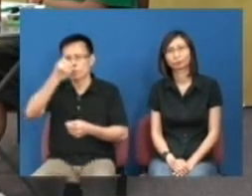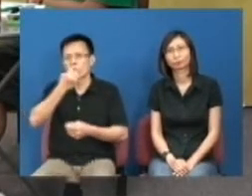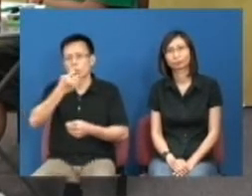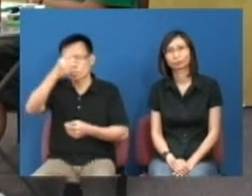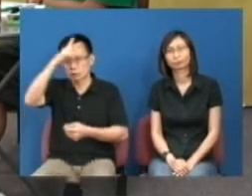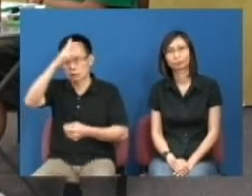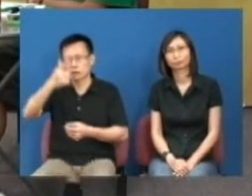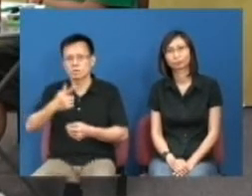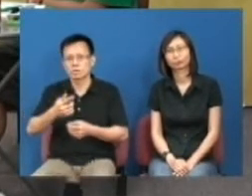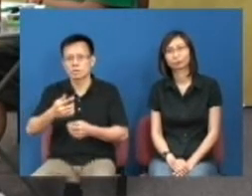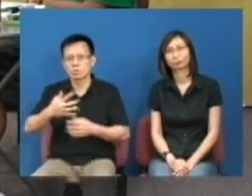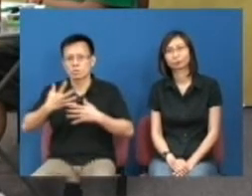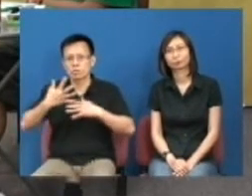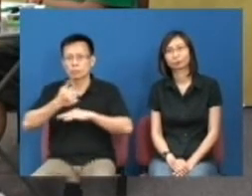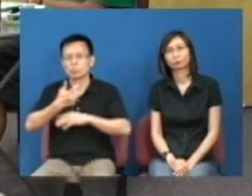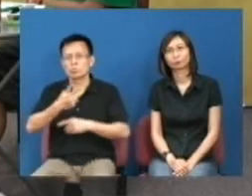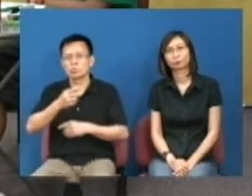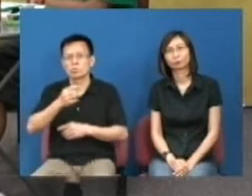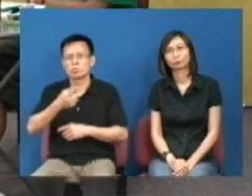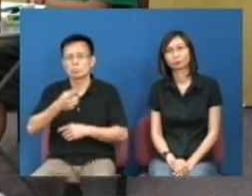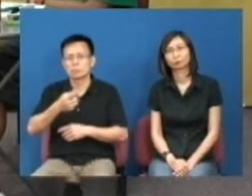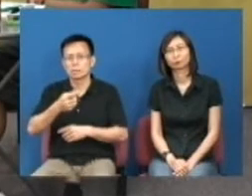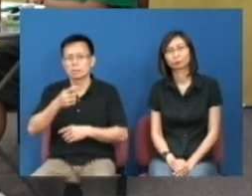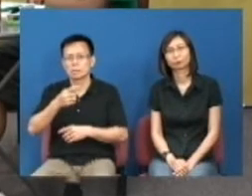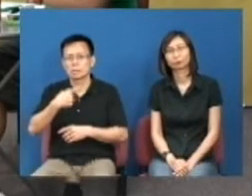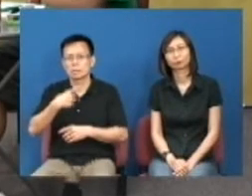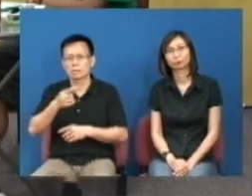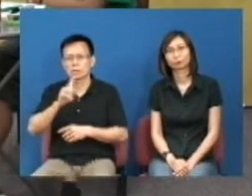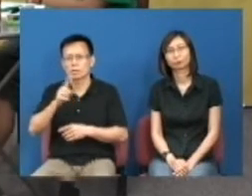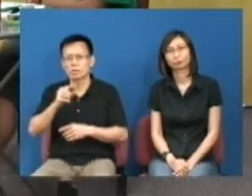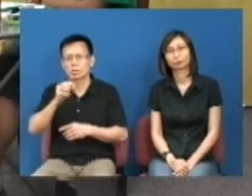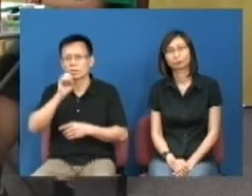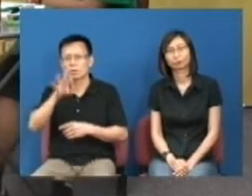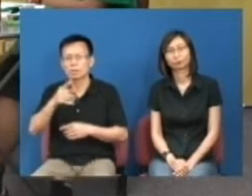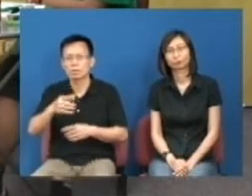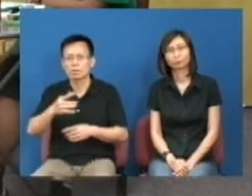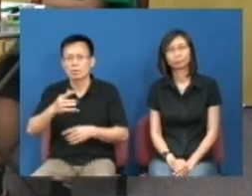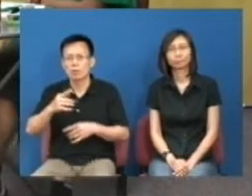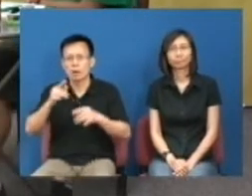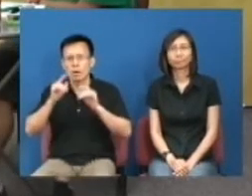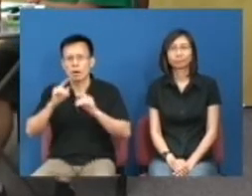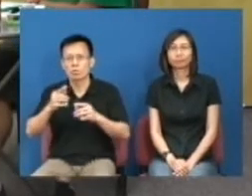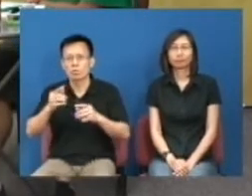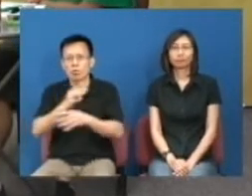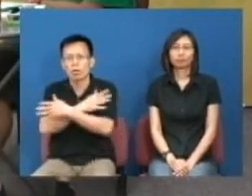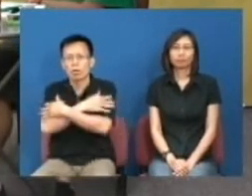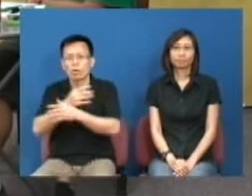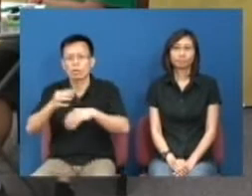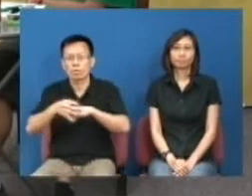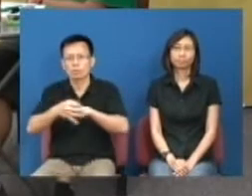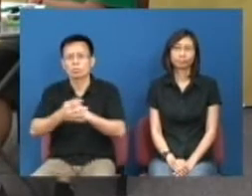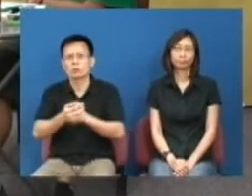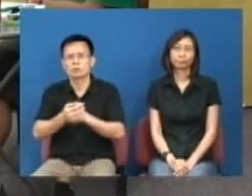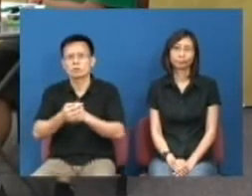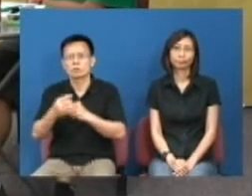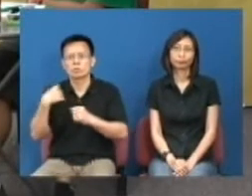話講愛國教育，佢真係力有不逮，因為個問題就係點樣咧？就你點叫人愛國啫？你連你自己嘅史觀、